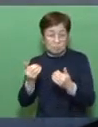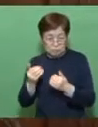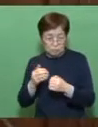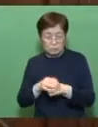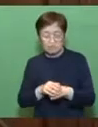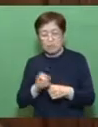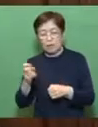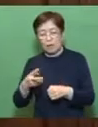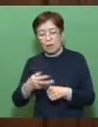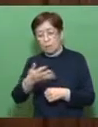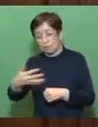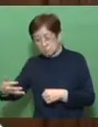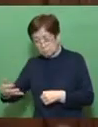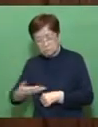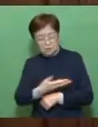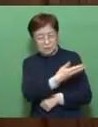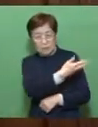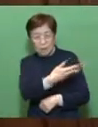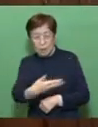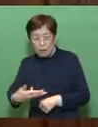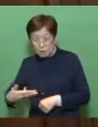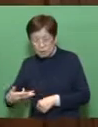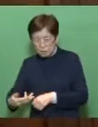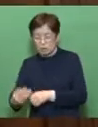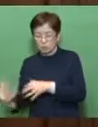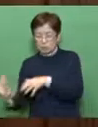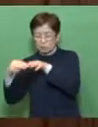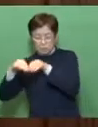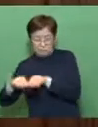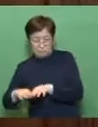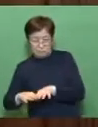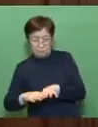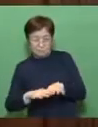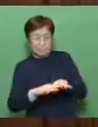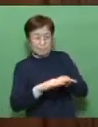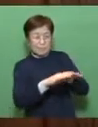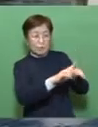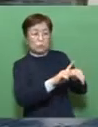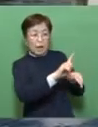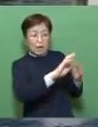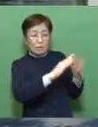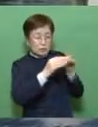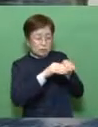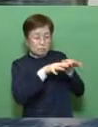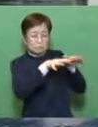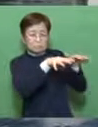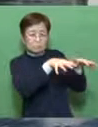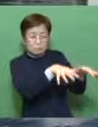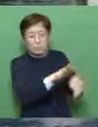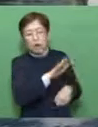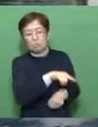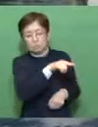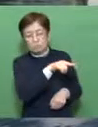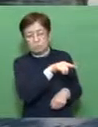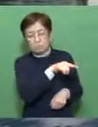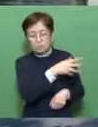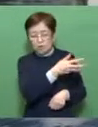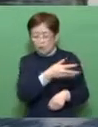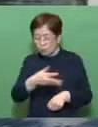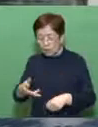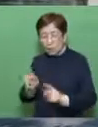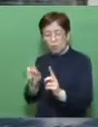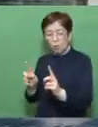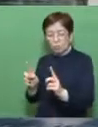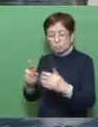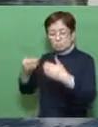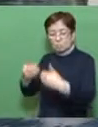と津波が訴して川をずっと訴してですねそれで溢れるってことになりますから水門を加工に整備